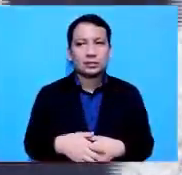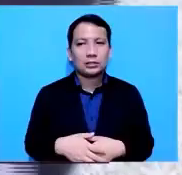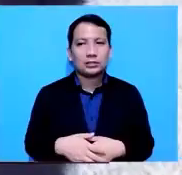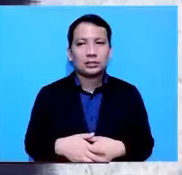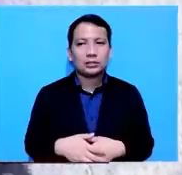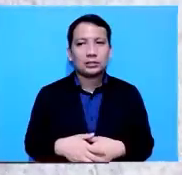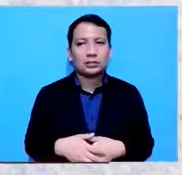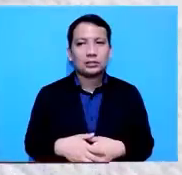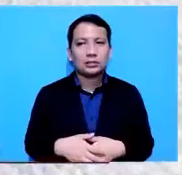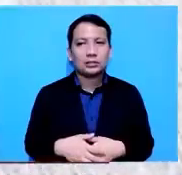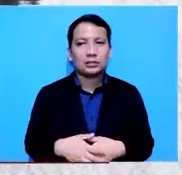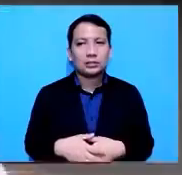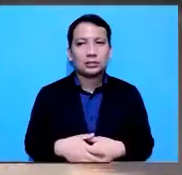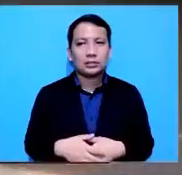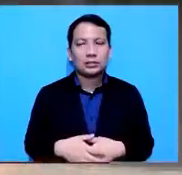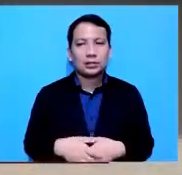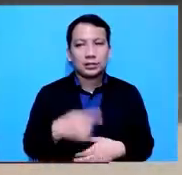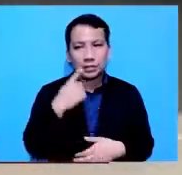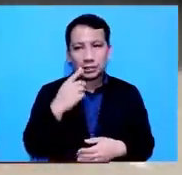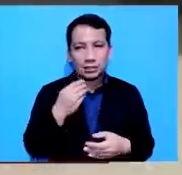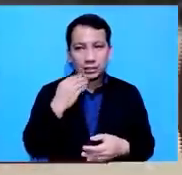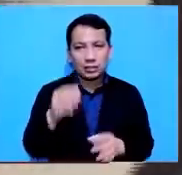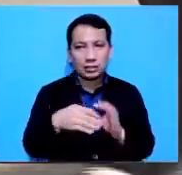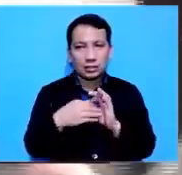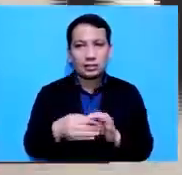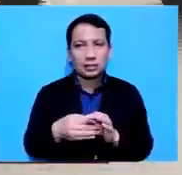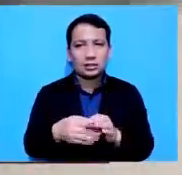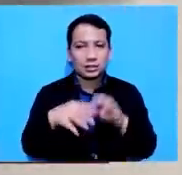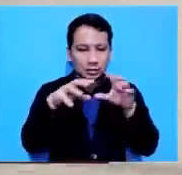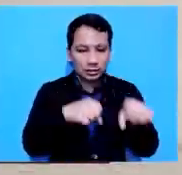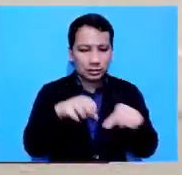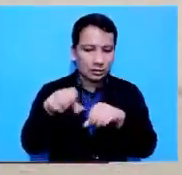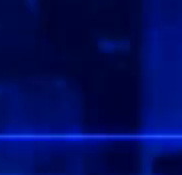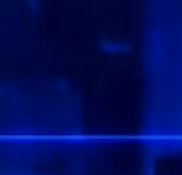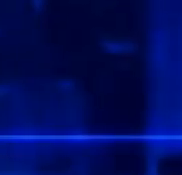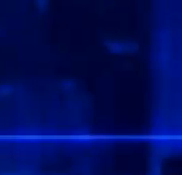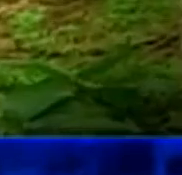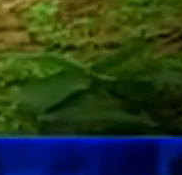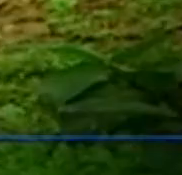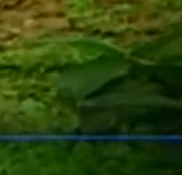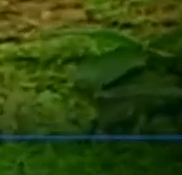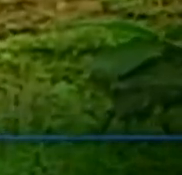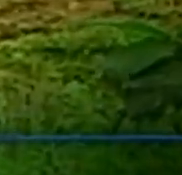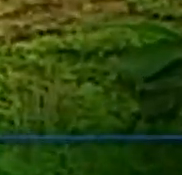sa mga realista kaya inaresto na rin sila ng mga pulis.